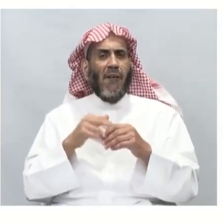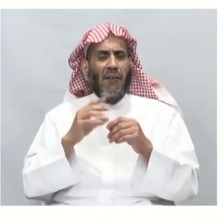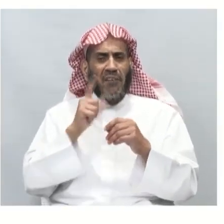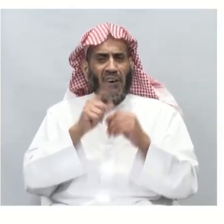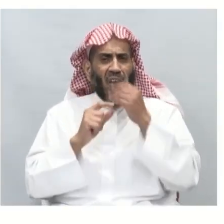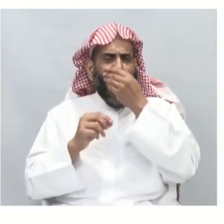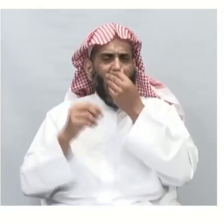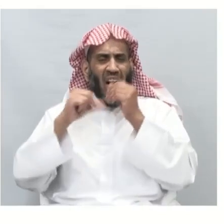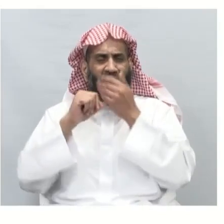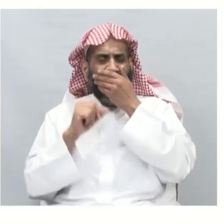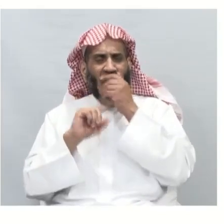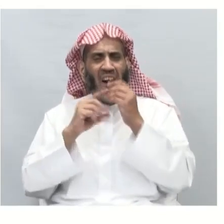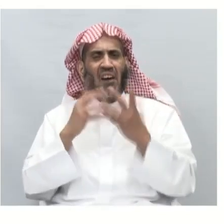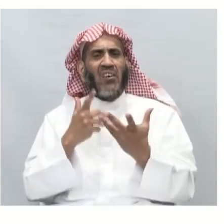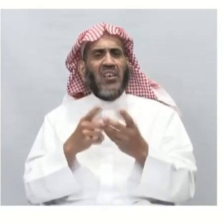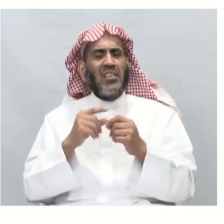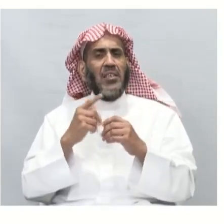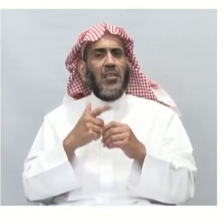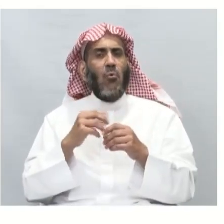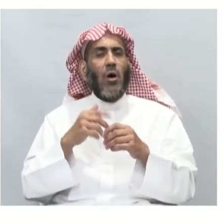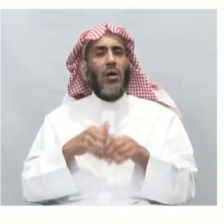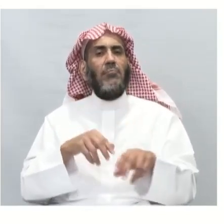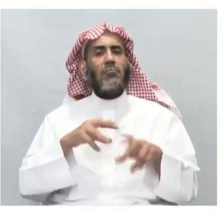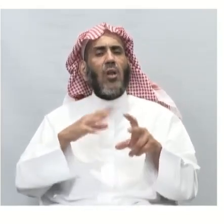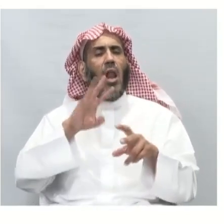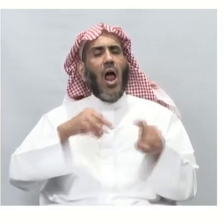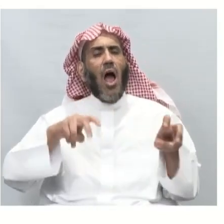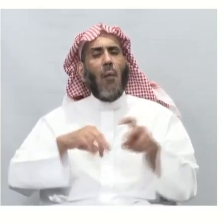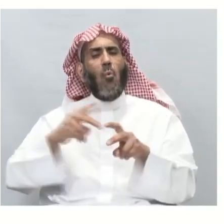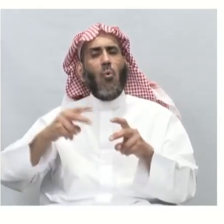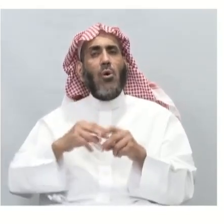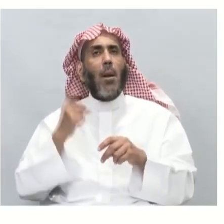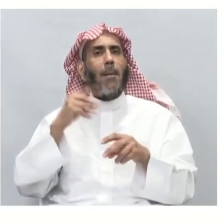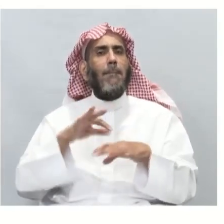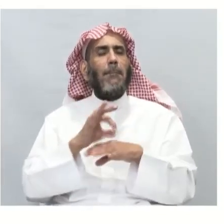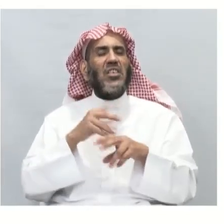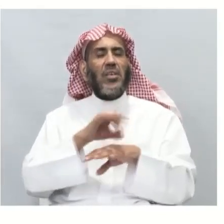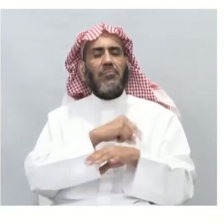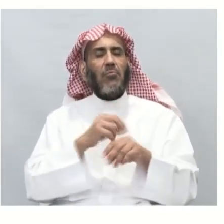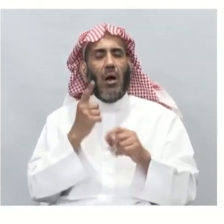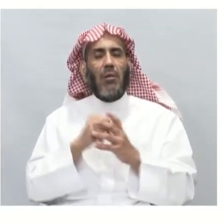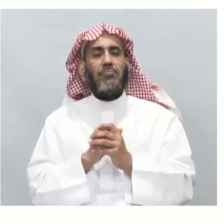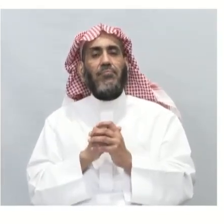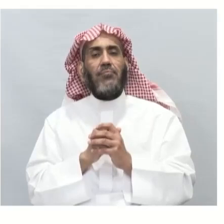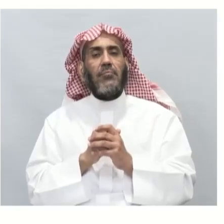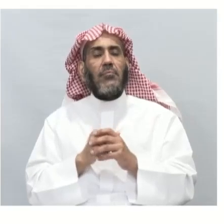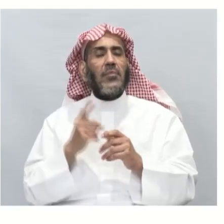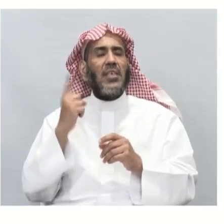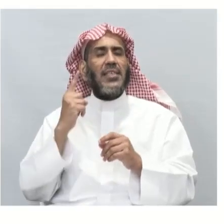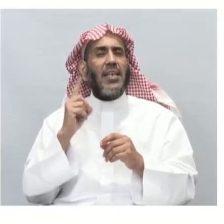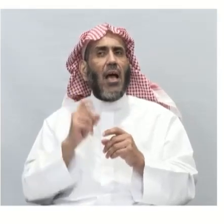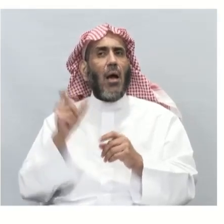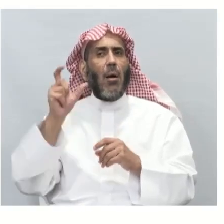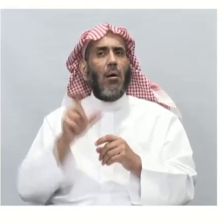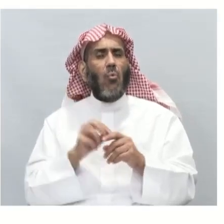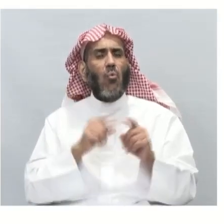اجيء به وكيف تستمع الانعام للبشر ثم قال في القول الذي يليه السامع